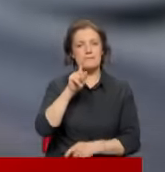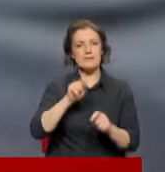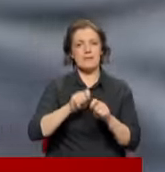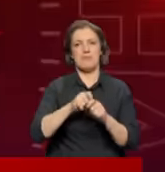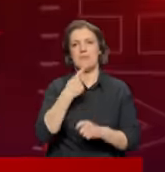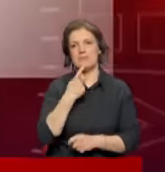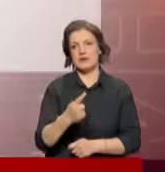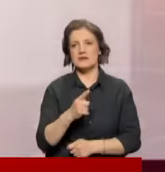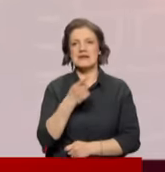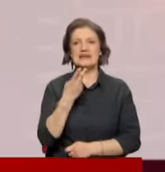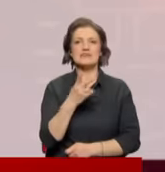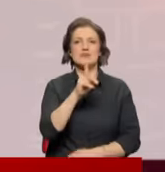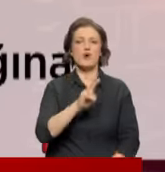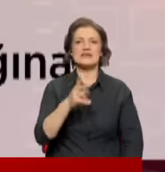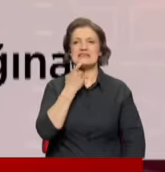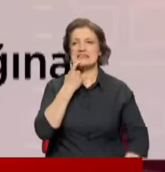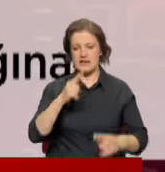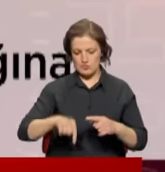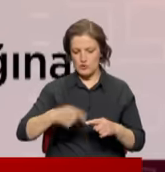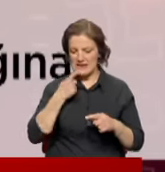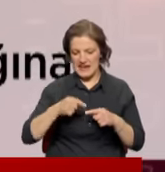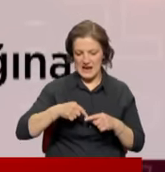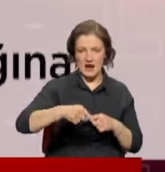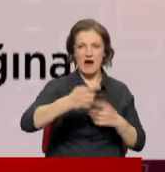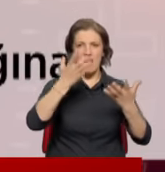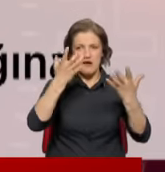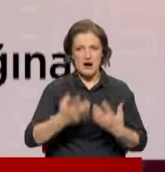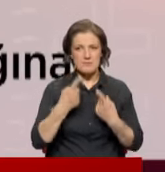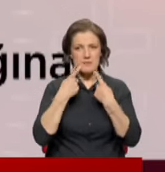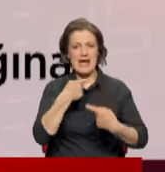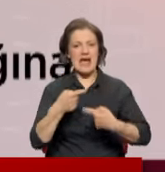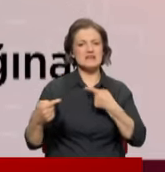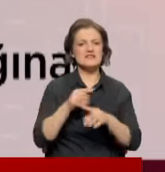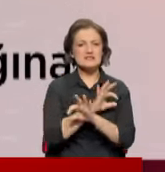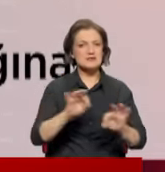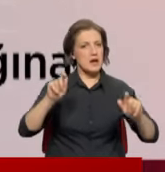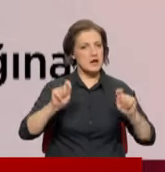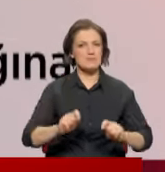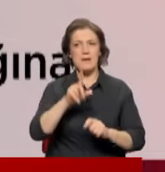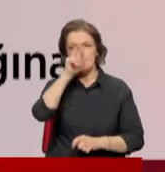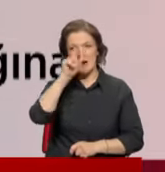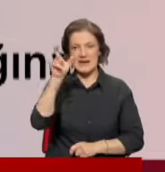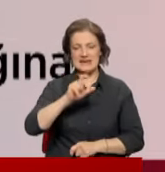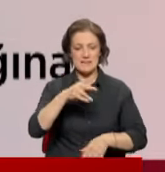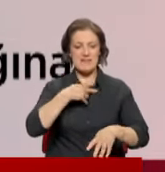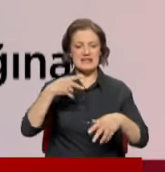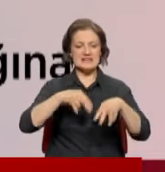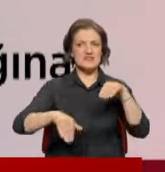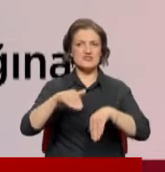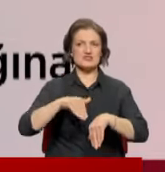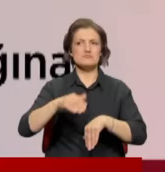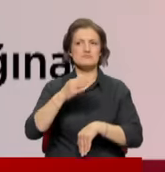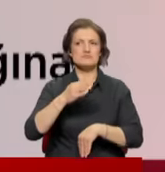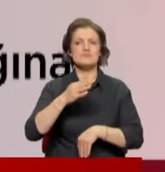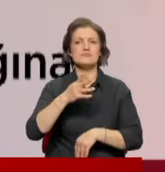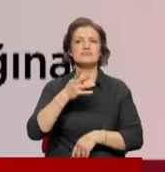yapıldığını söyledi. 2017 yılından bu seneye kadar ağır bakımlar eksiksiz yapılmıştı. Mart ayında yerel seçimler olduğu için